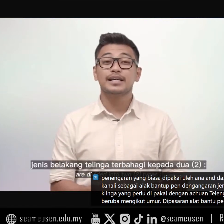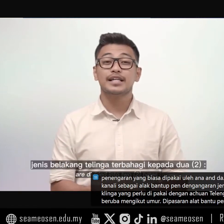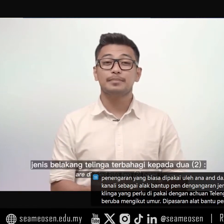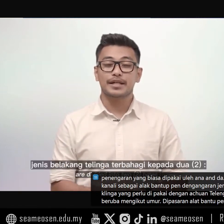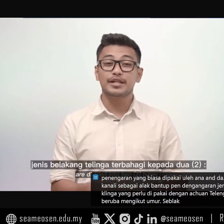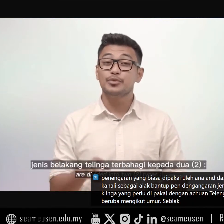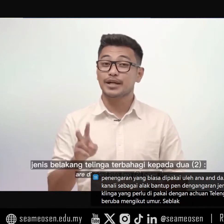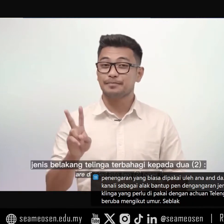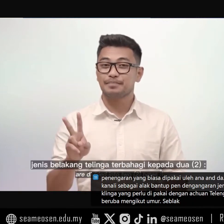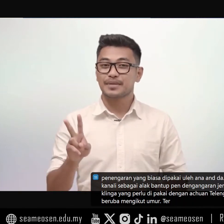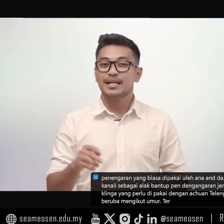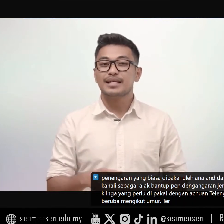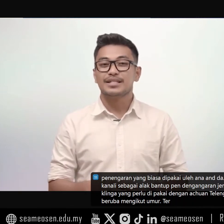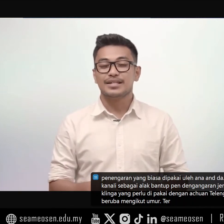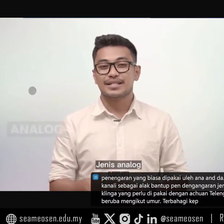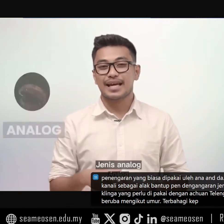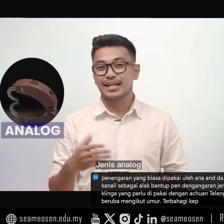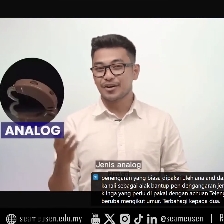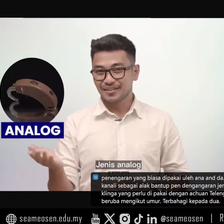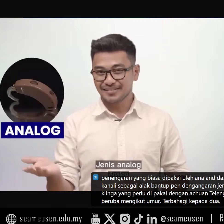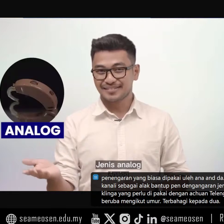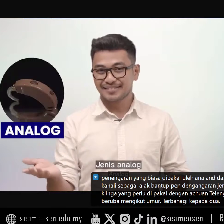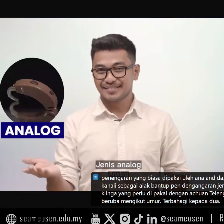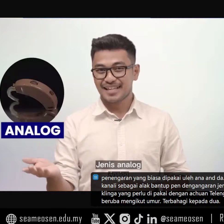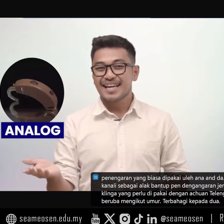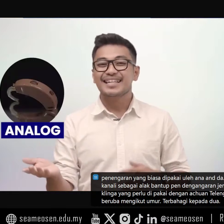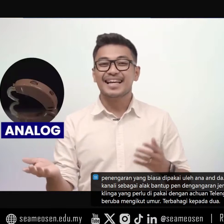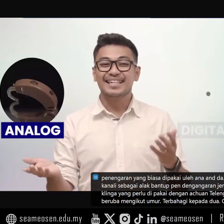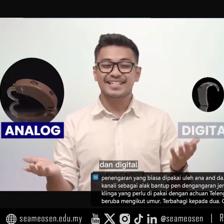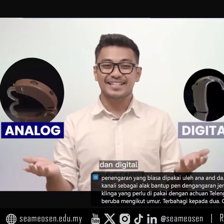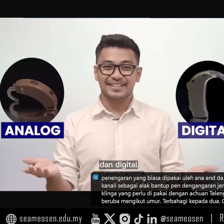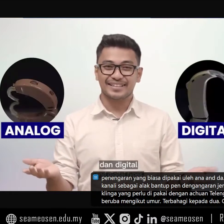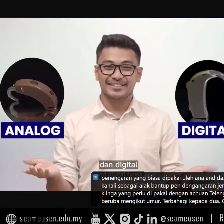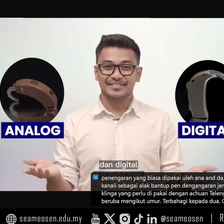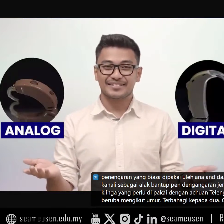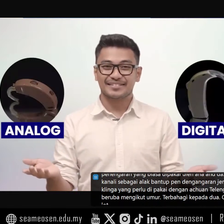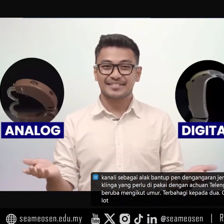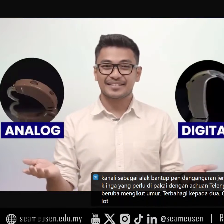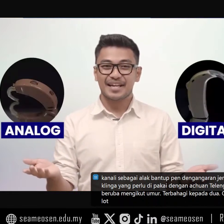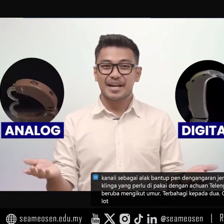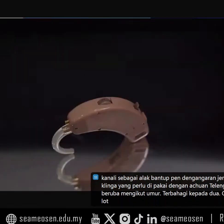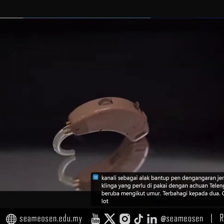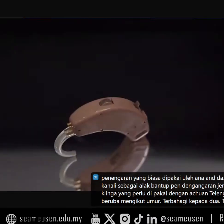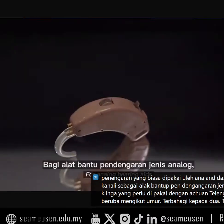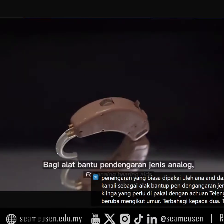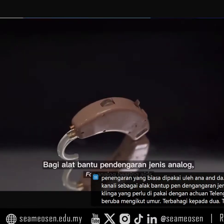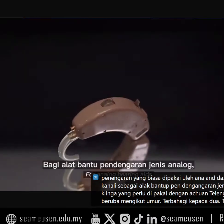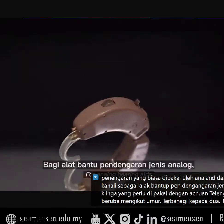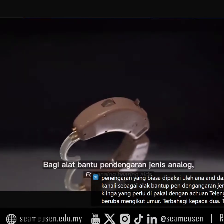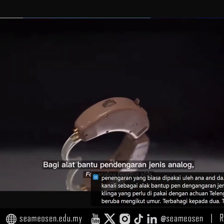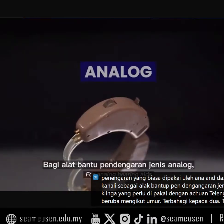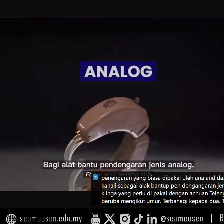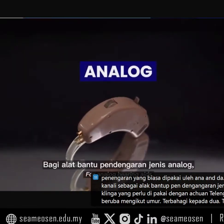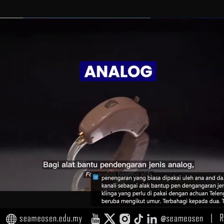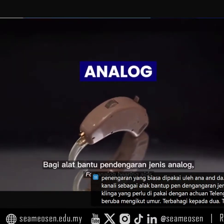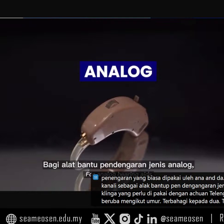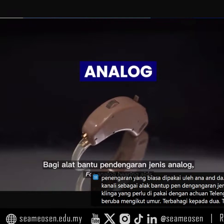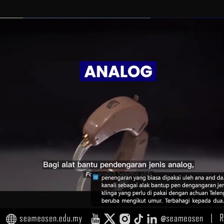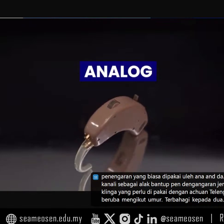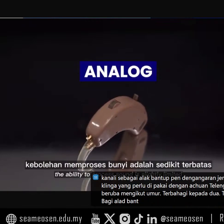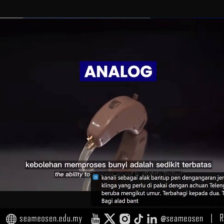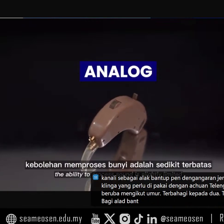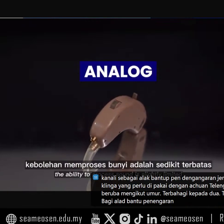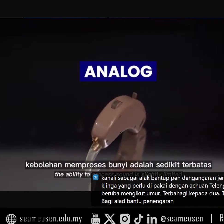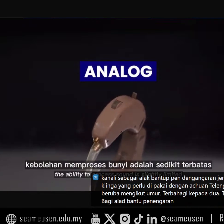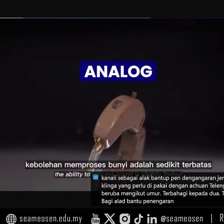telinga terbahagi kepada dua, jenis analog dan digital. Bagi alat bantu pendengaran jenis